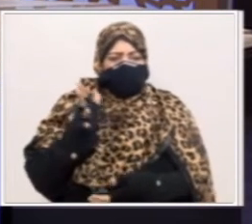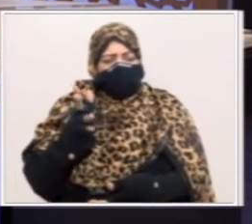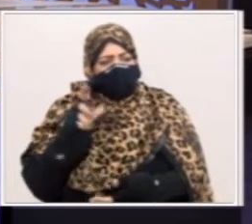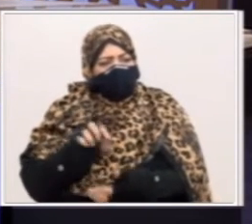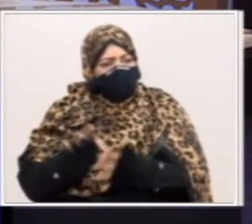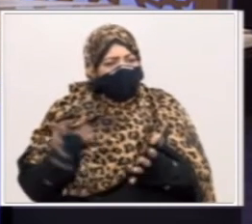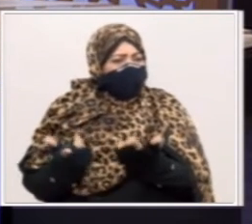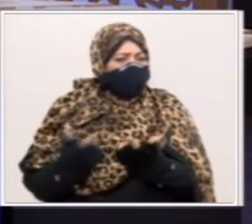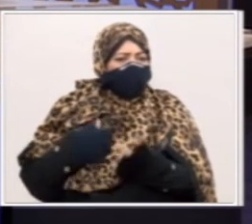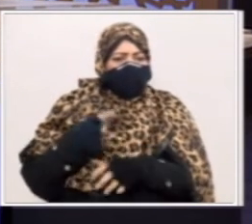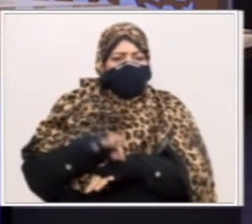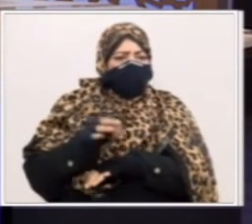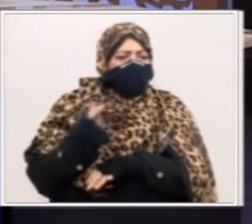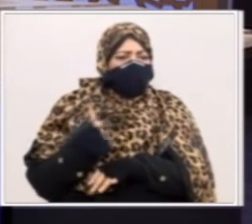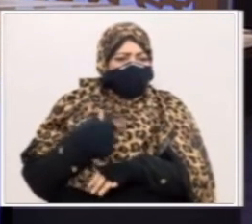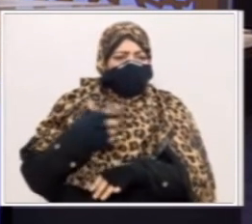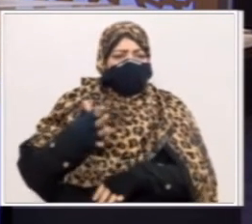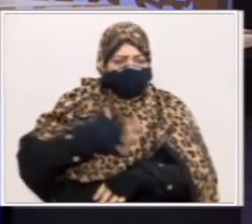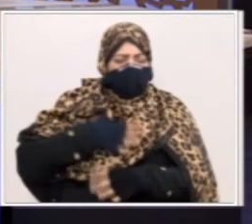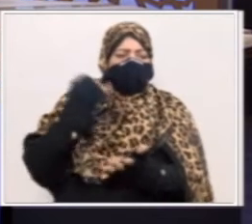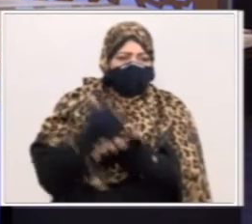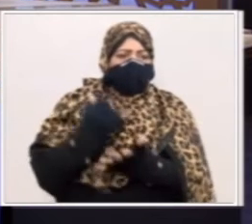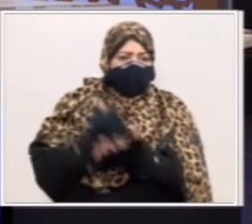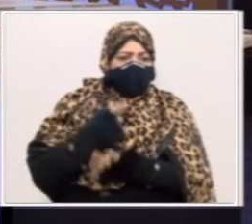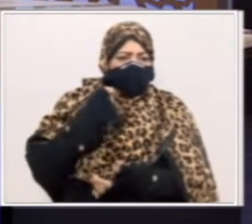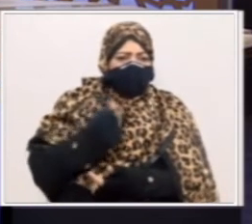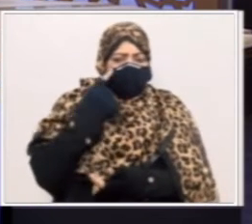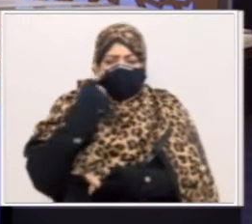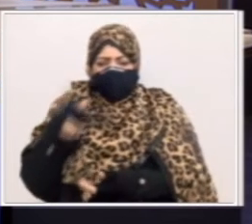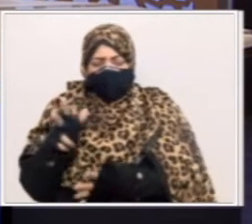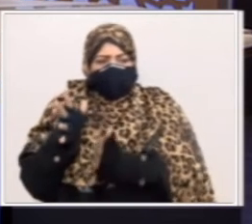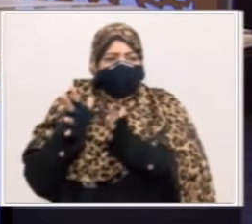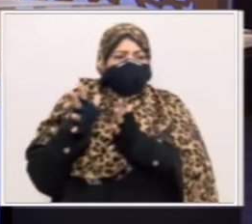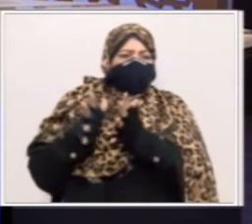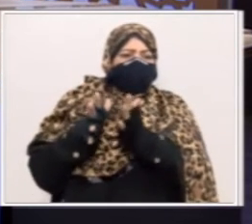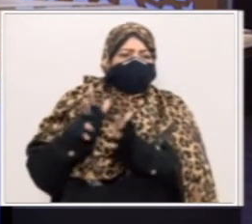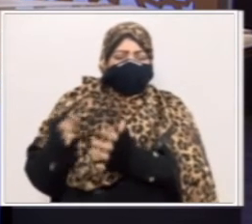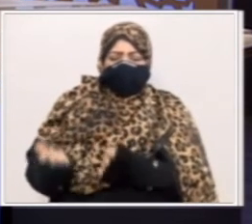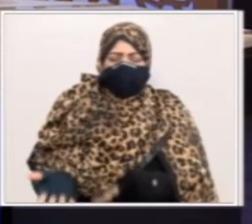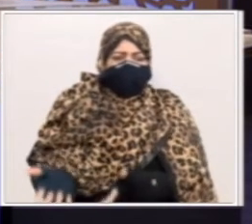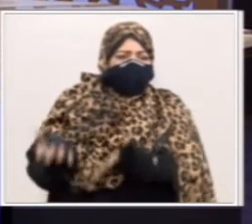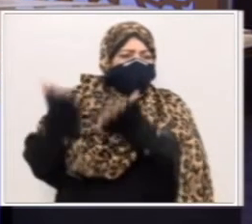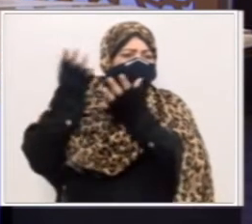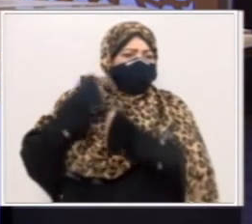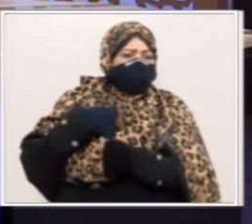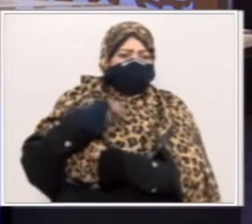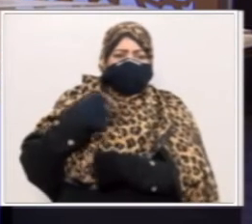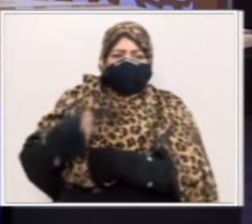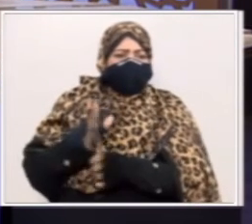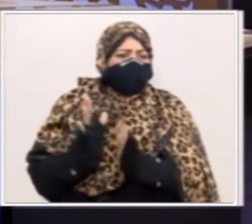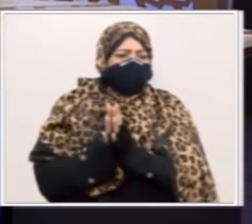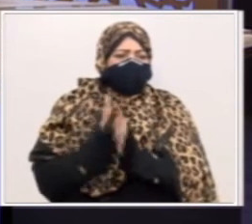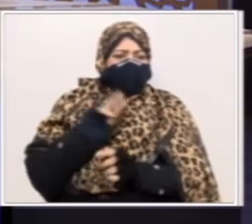يعني يعرف من ما يخلص عليه يعني يتعرض للناس. وما على ما قرابته